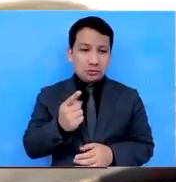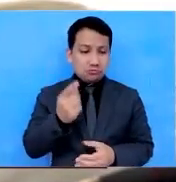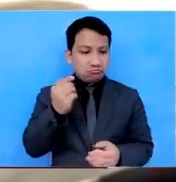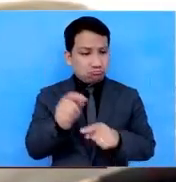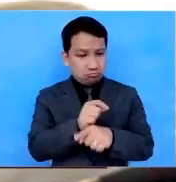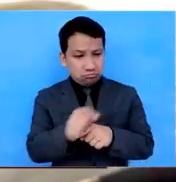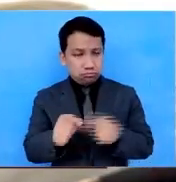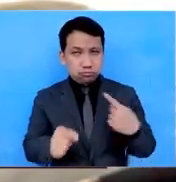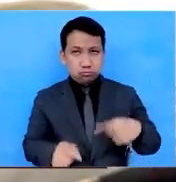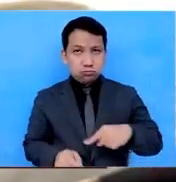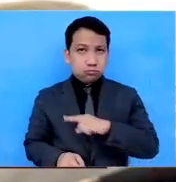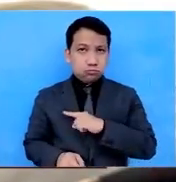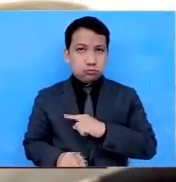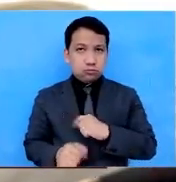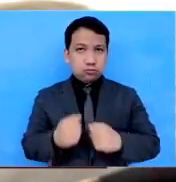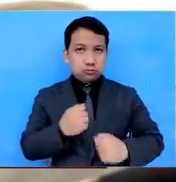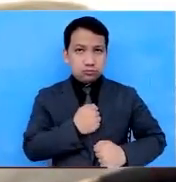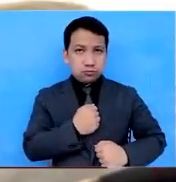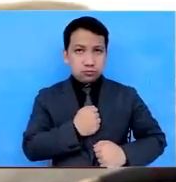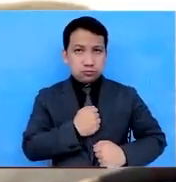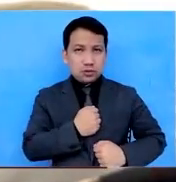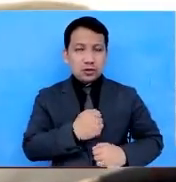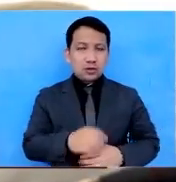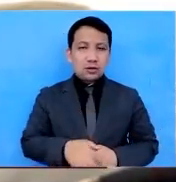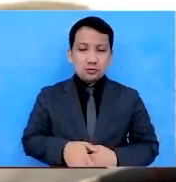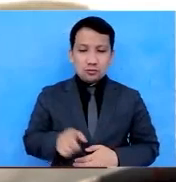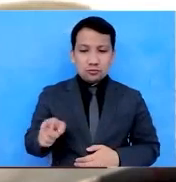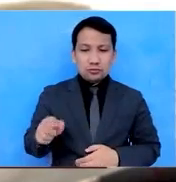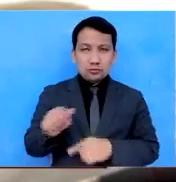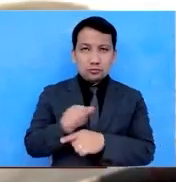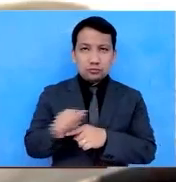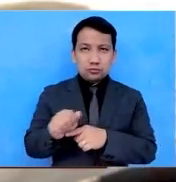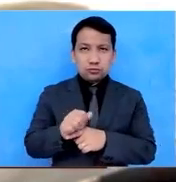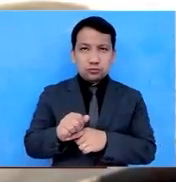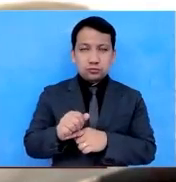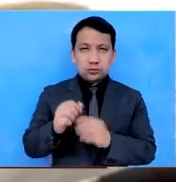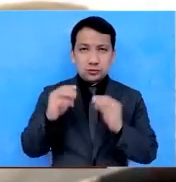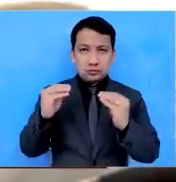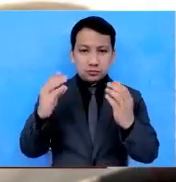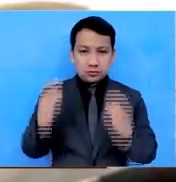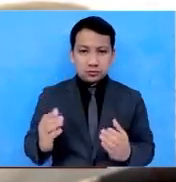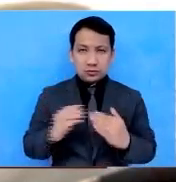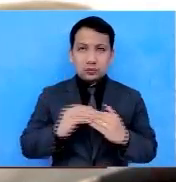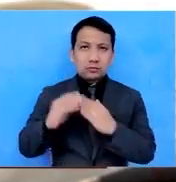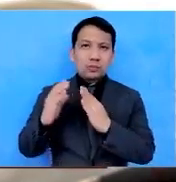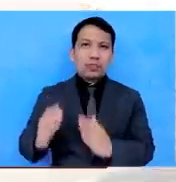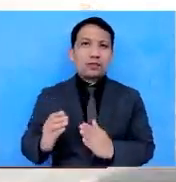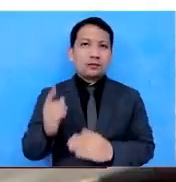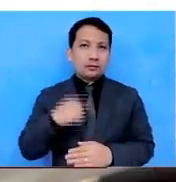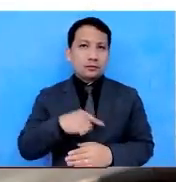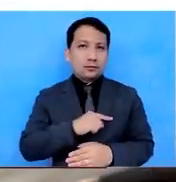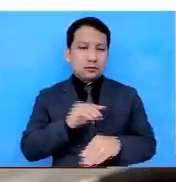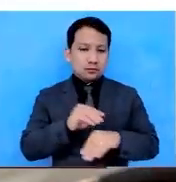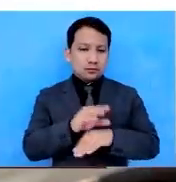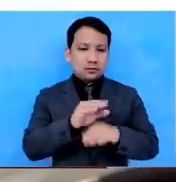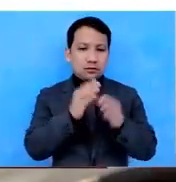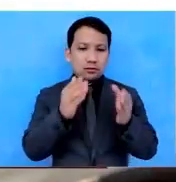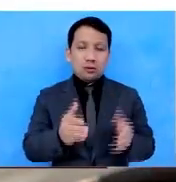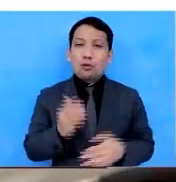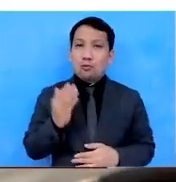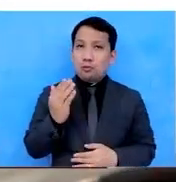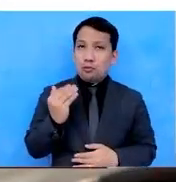po sa ating mga sundalo, they are trained as mentor, as leader, and also as counselor. Because of the